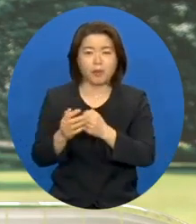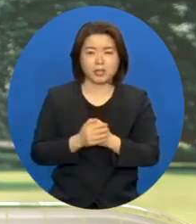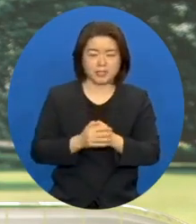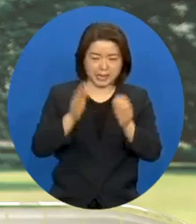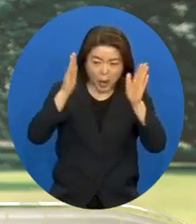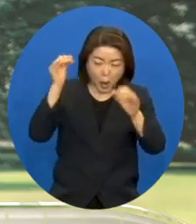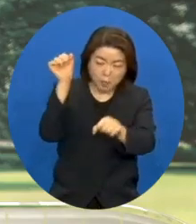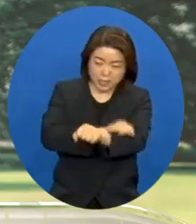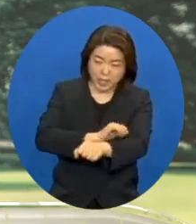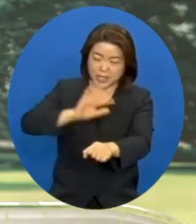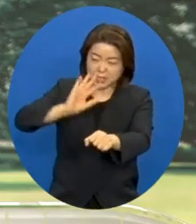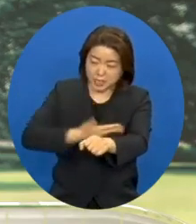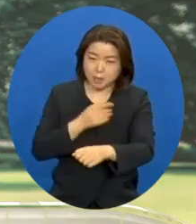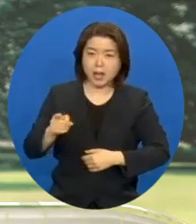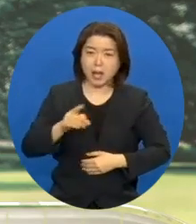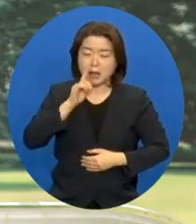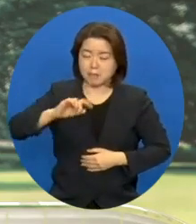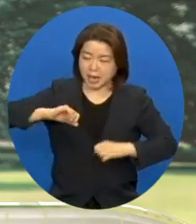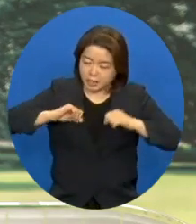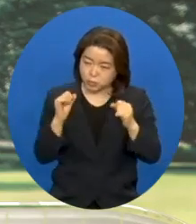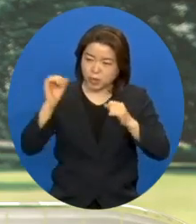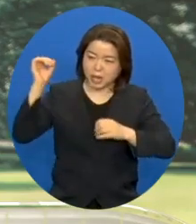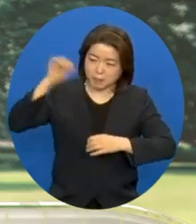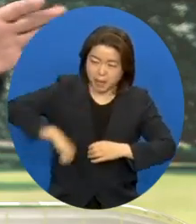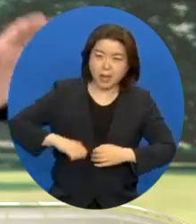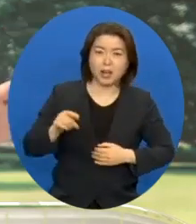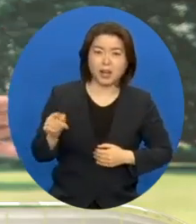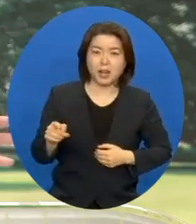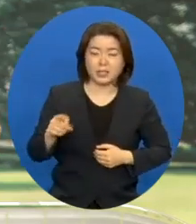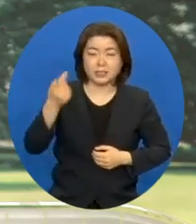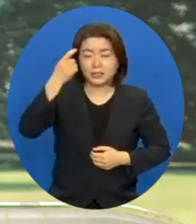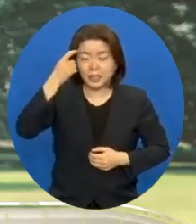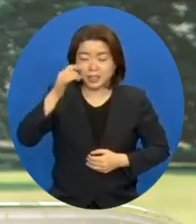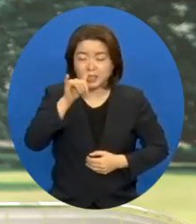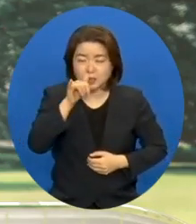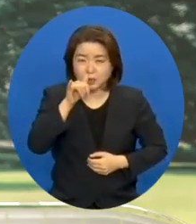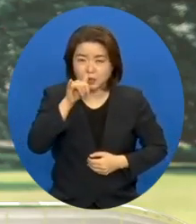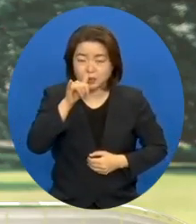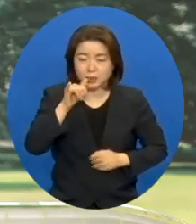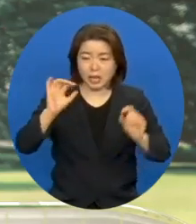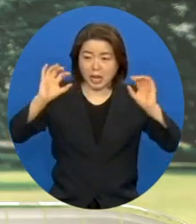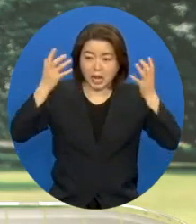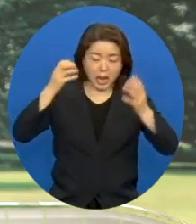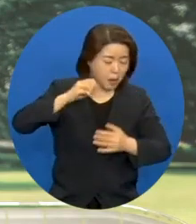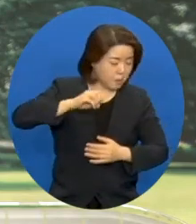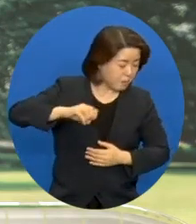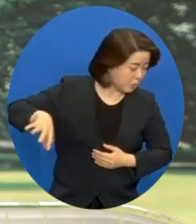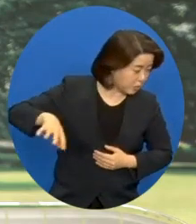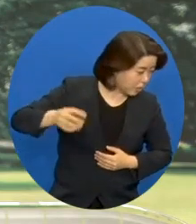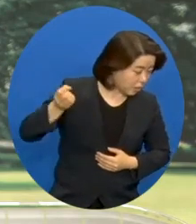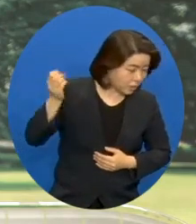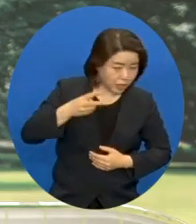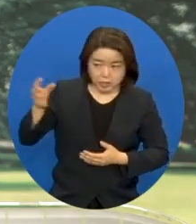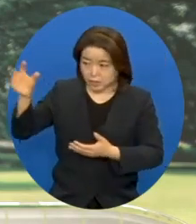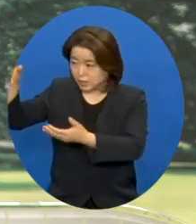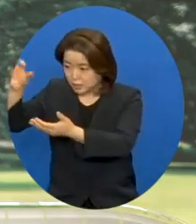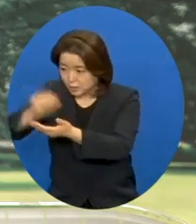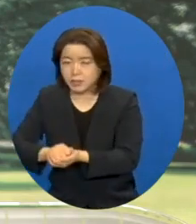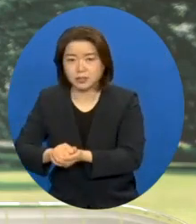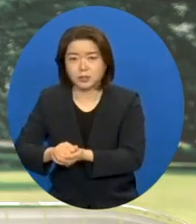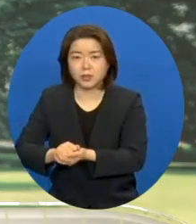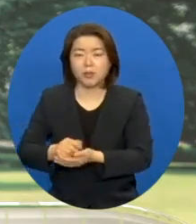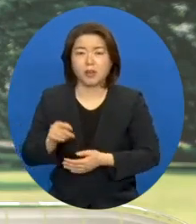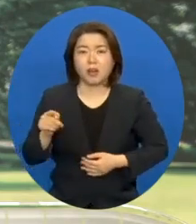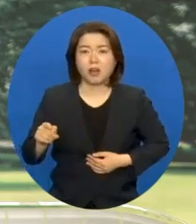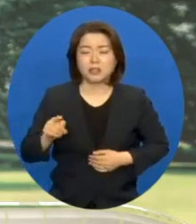뭐 공부를 잘했다 못했다 말을 잘 듣는다 안 듣는다 그런 생각합니까? 아이를 잃어버렸다가 되찾았어요. 그냥